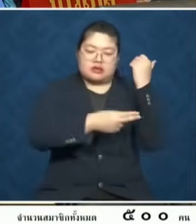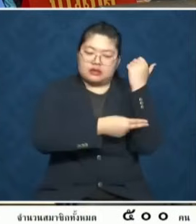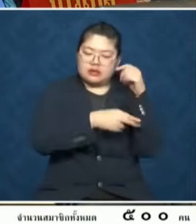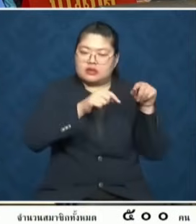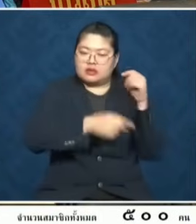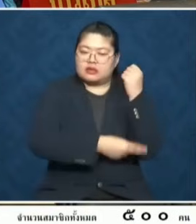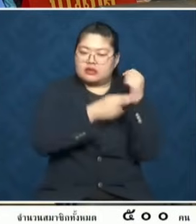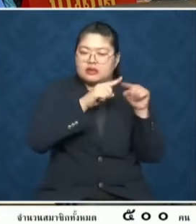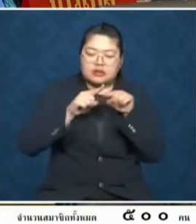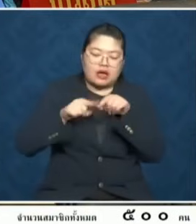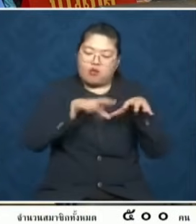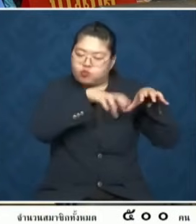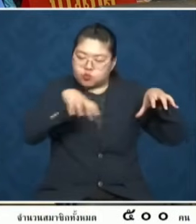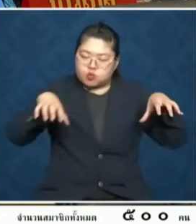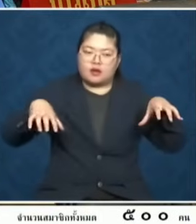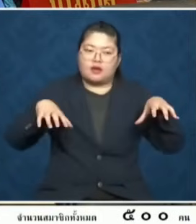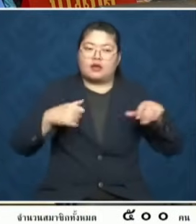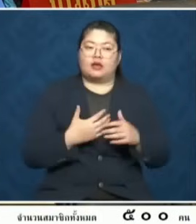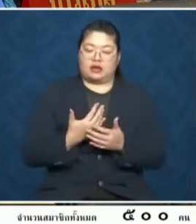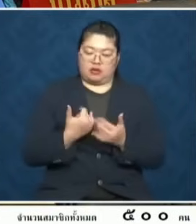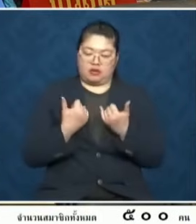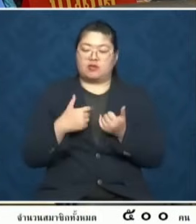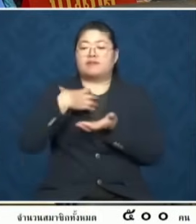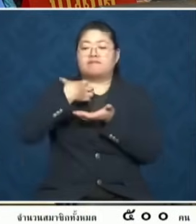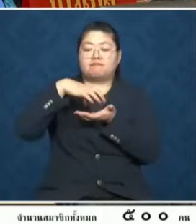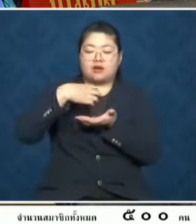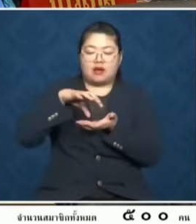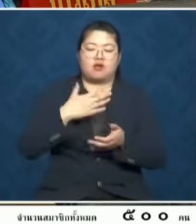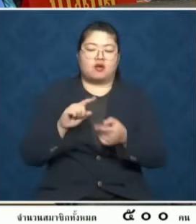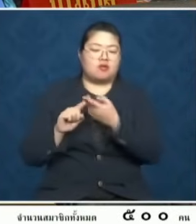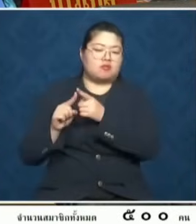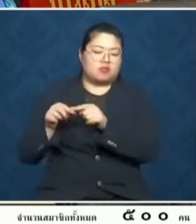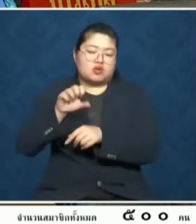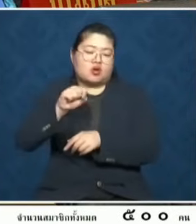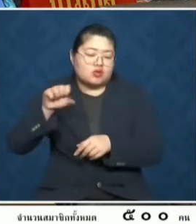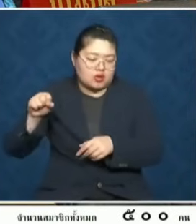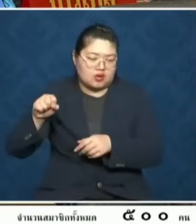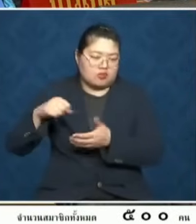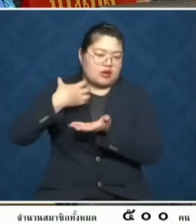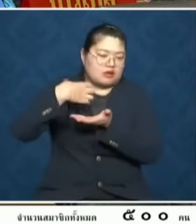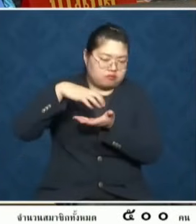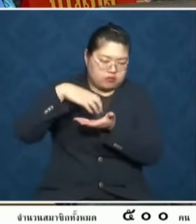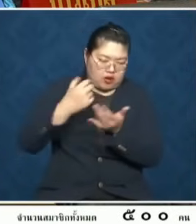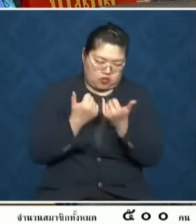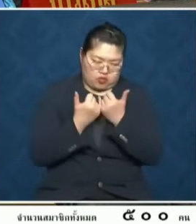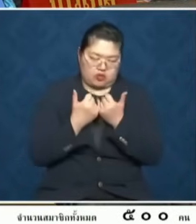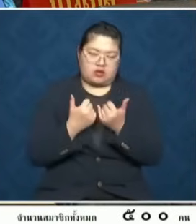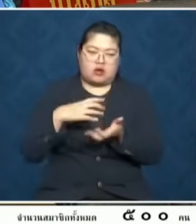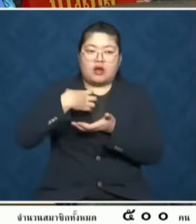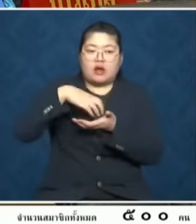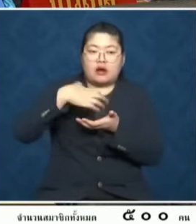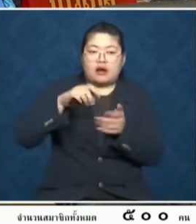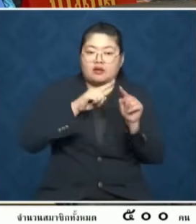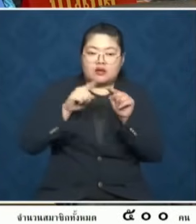ประธานยังมีซีรีส์ที่เพื่อนๆและเพื่อนๆสมาชิกของชันกำลังจะทยอยลุกขึ้นมาช่วยกันเปิดกรุแล้วก็คลัง